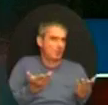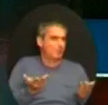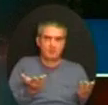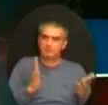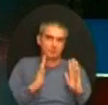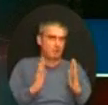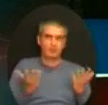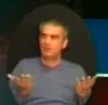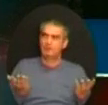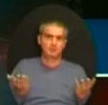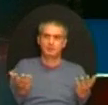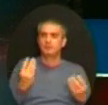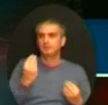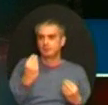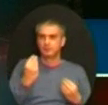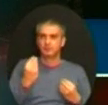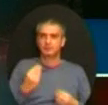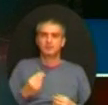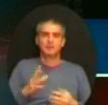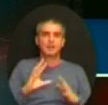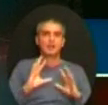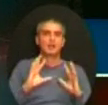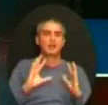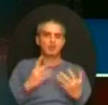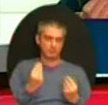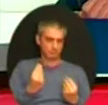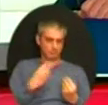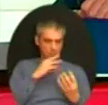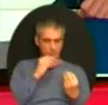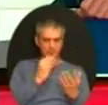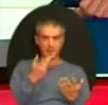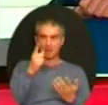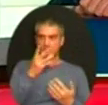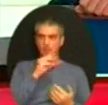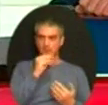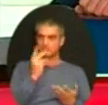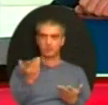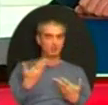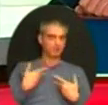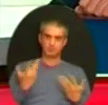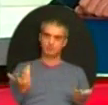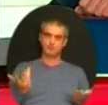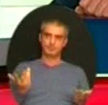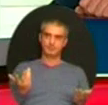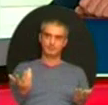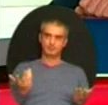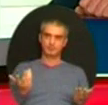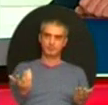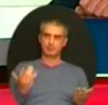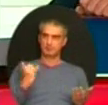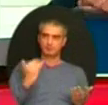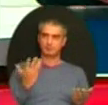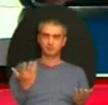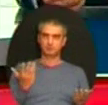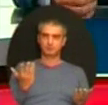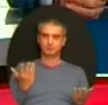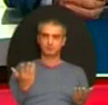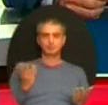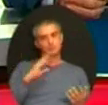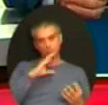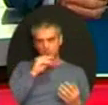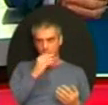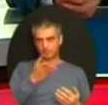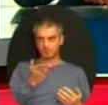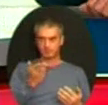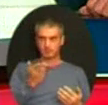מתפקדים. רגע, רגע, תאפשרו לך בגלל שטרן לדבר. למה המקצוע שלך? אתה יודע, בוא נדבר רגע, תן לדבר. אתה רואה כמה זמן קודם אתה רוצה לדבר? אוקיי, אז 100%. עכשיו בוא